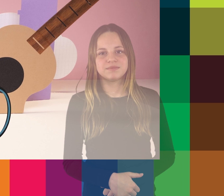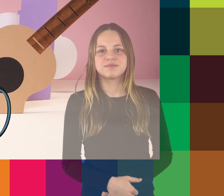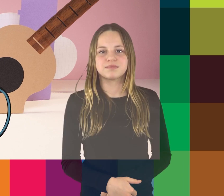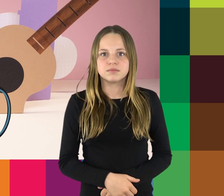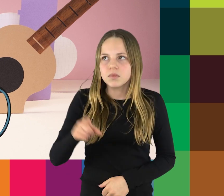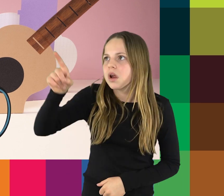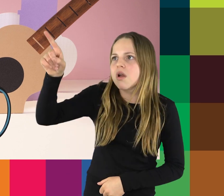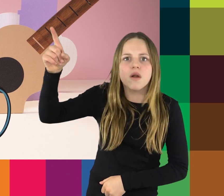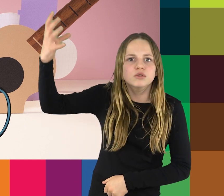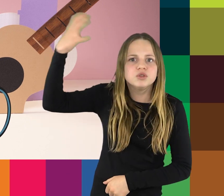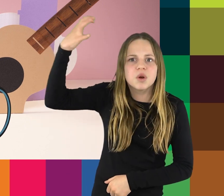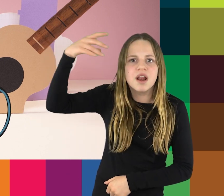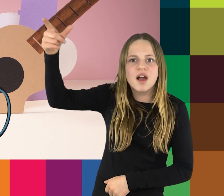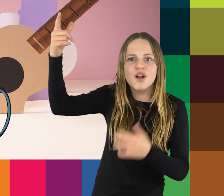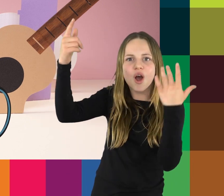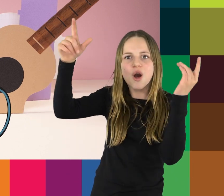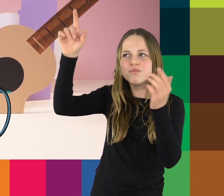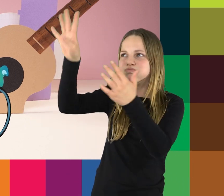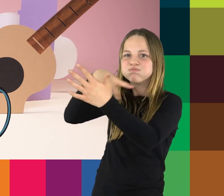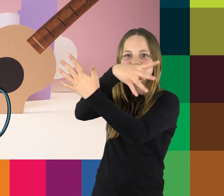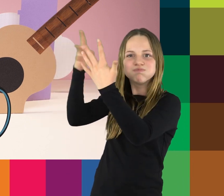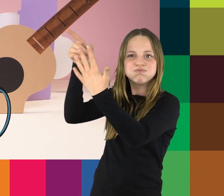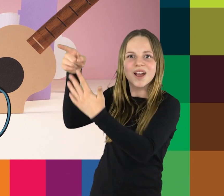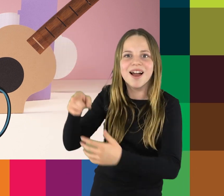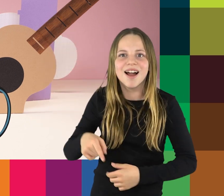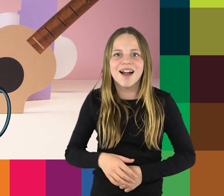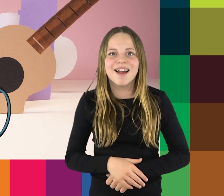J'ai trouvé la couleur sur le soleil.